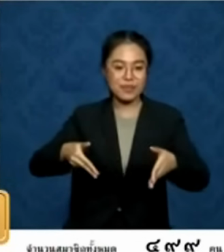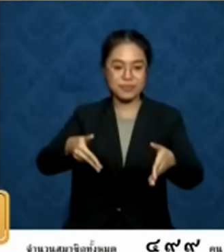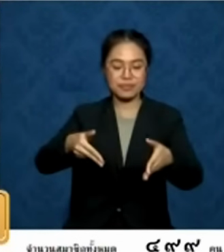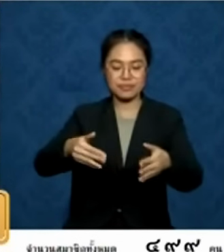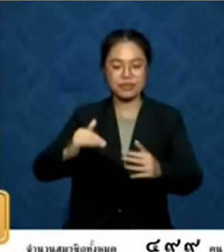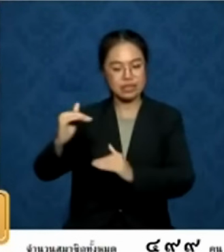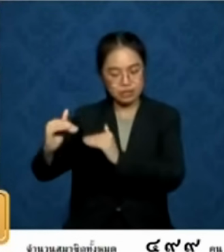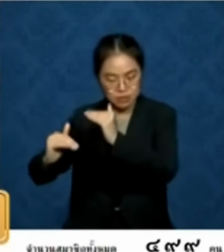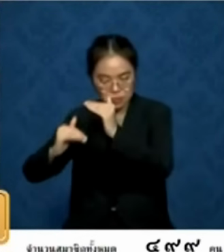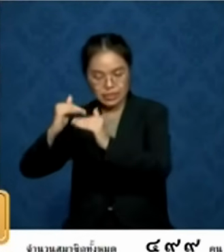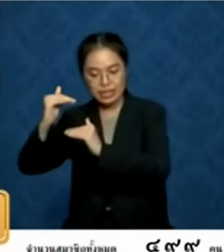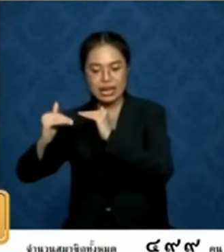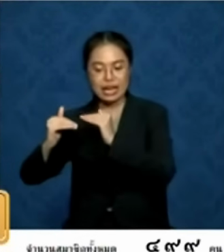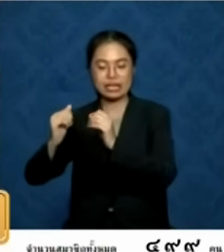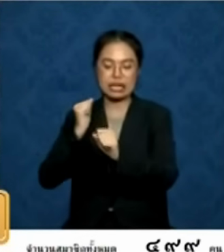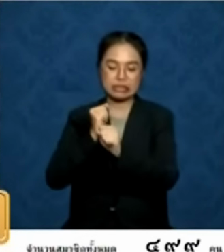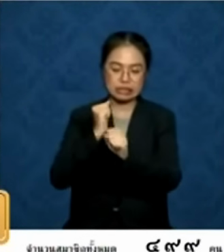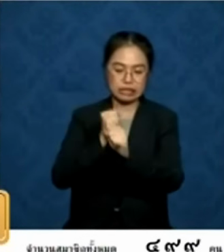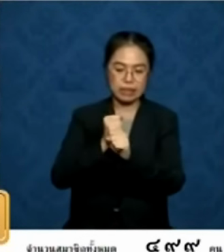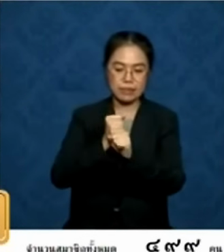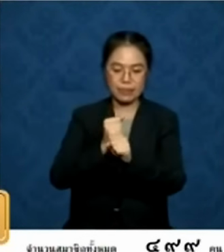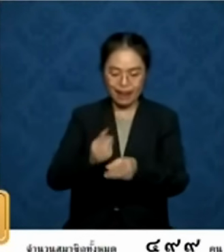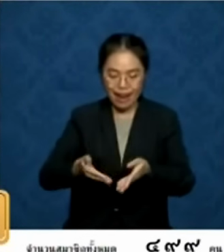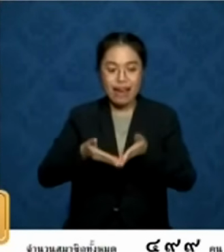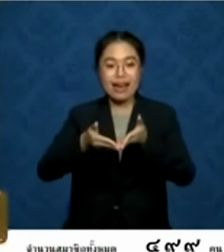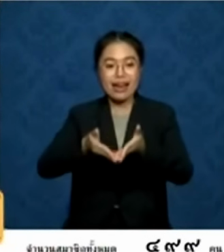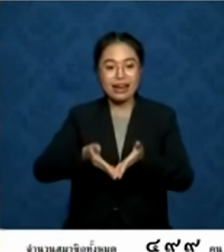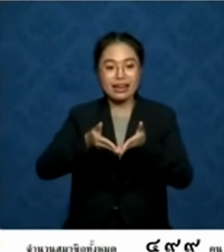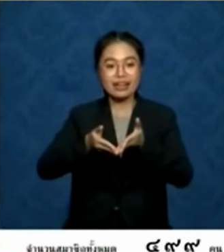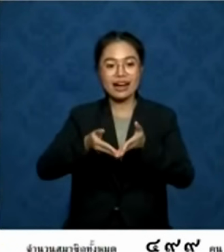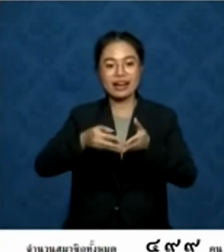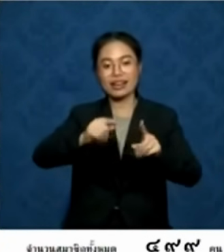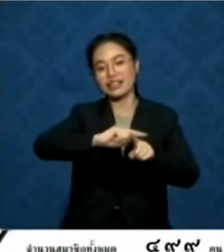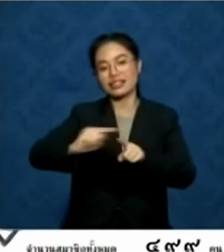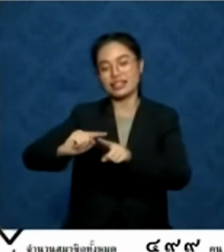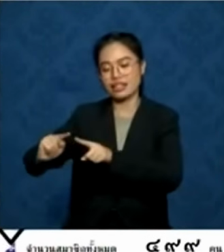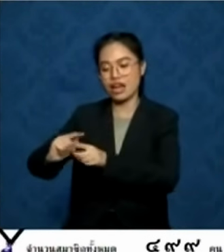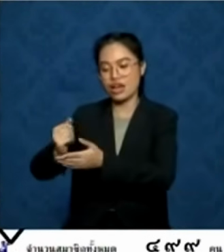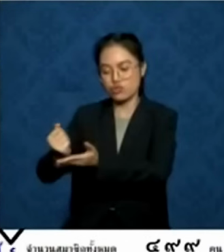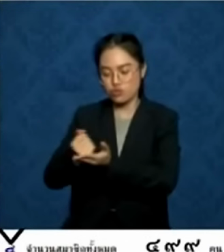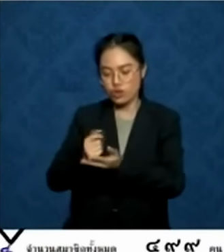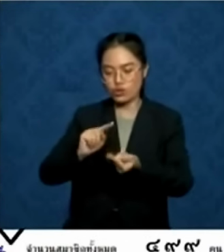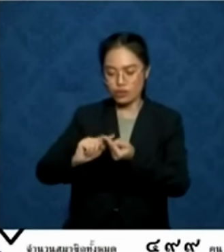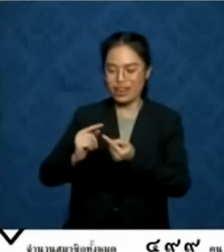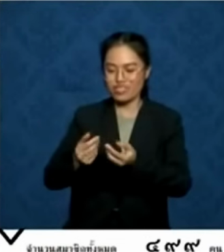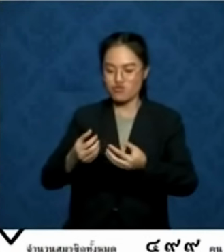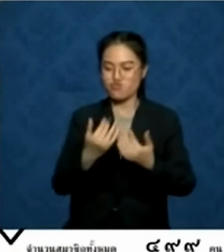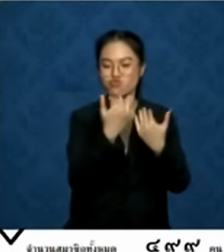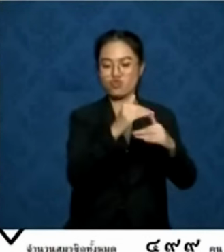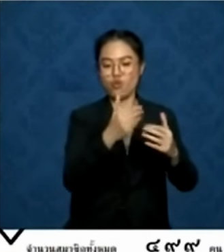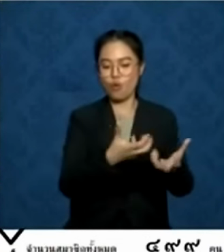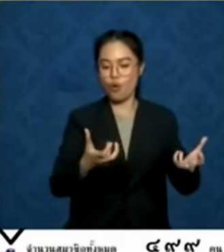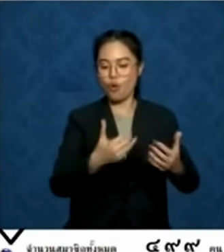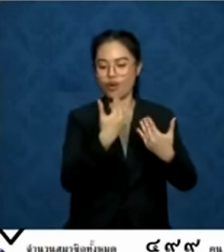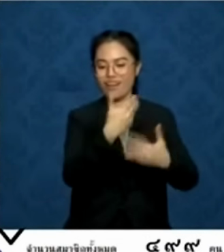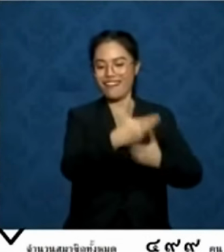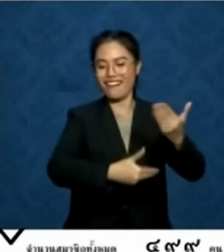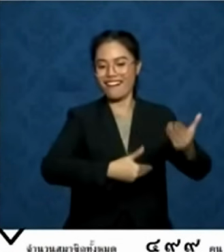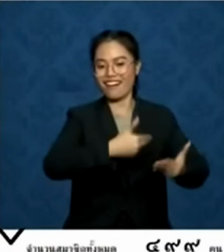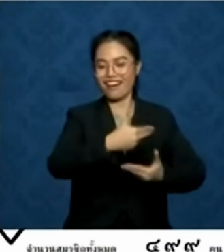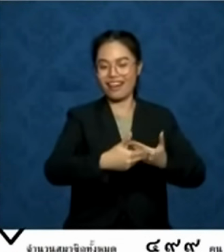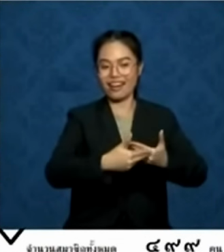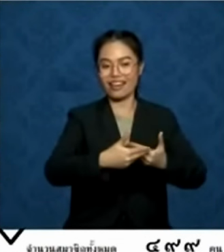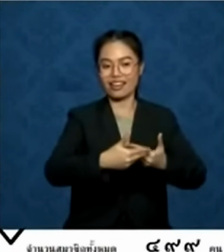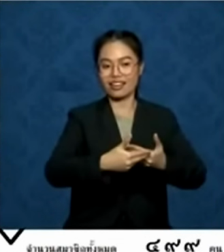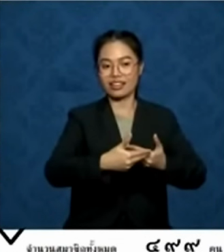านทางน้ำและเพิ่มประสิทธิภาพการเดินเรือในแม่น้ำต่างๆเพื่อรองรับปริมาณการขนส่งสินค้าไม่น้อยกว่